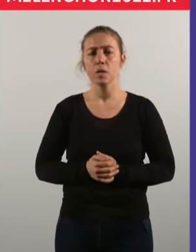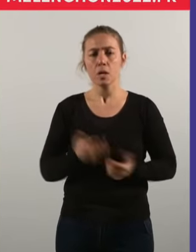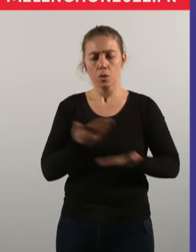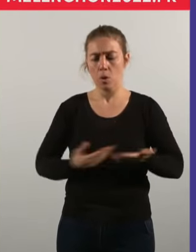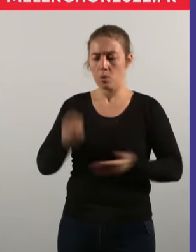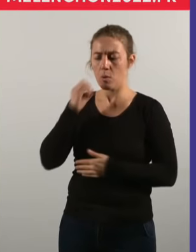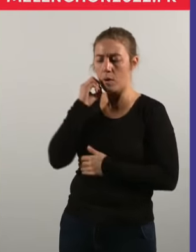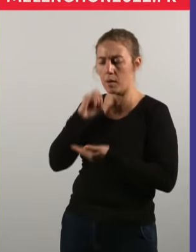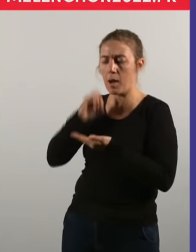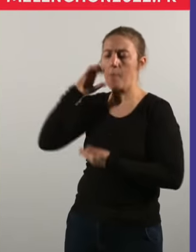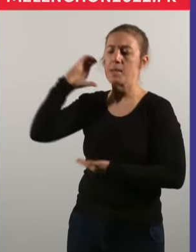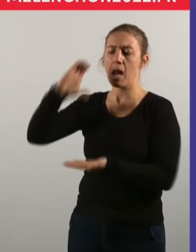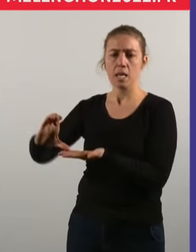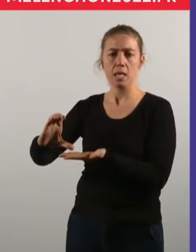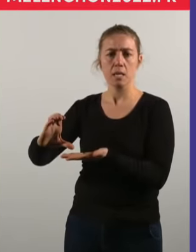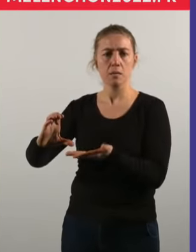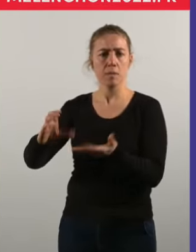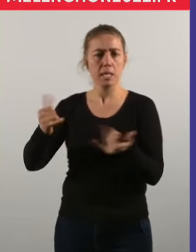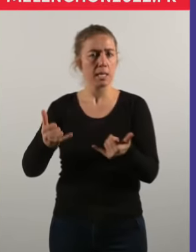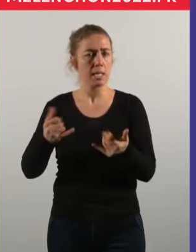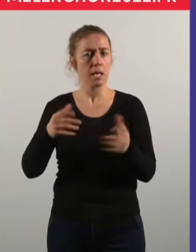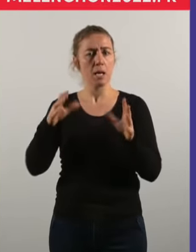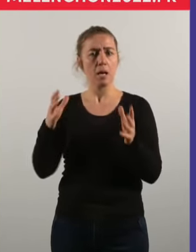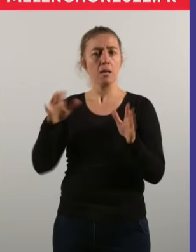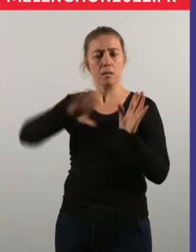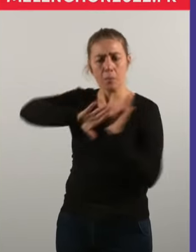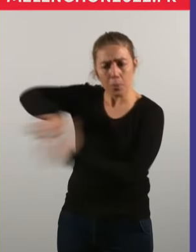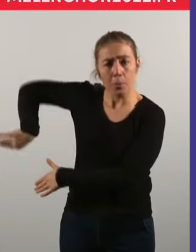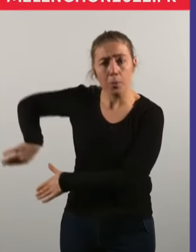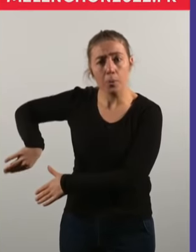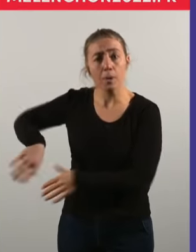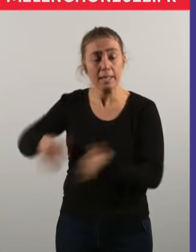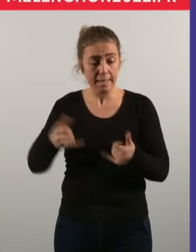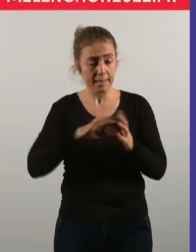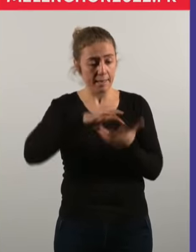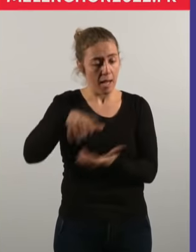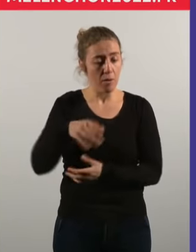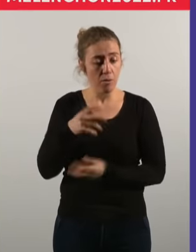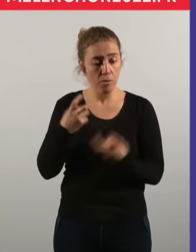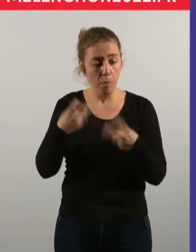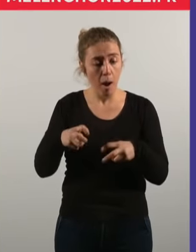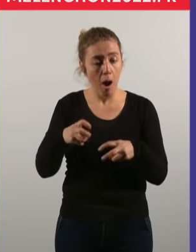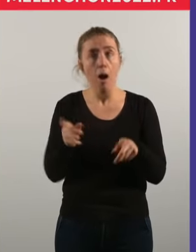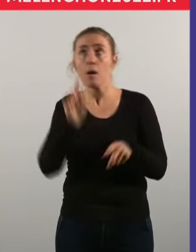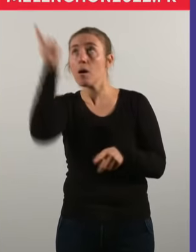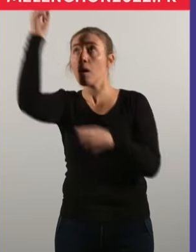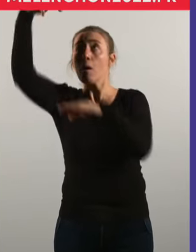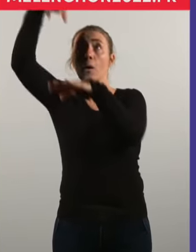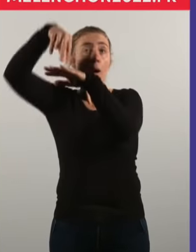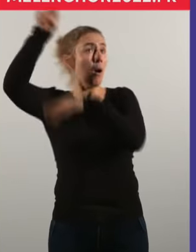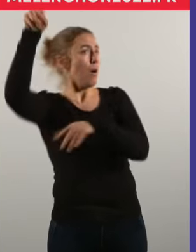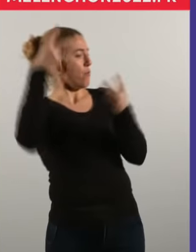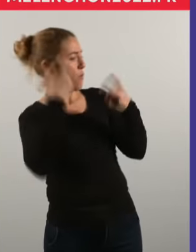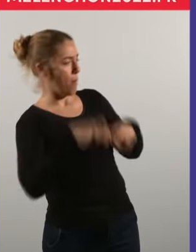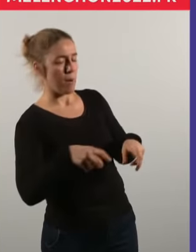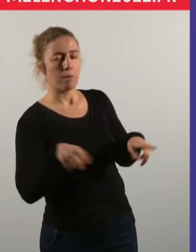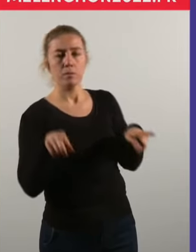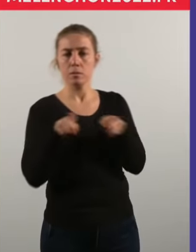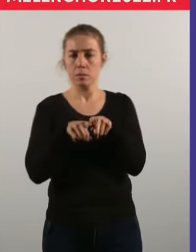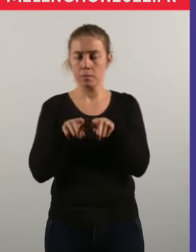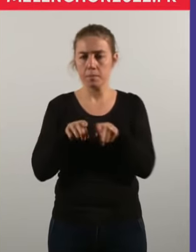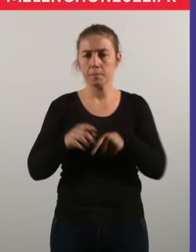capitalisme débridé sur la planète Terre, alors nous n'en voulons pas non plus dans l'espace. C'est la raison pour laquelle, si je suis